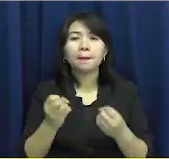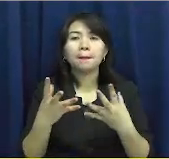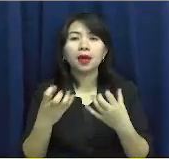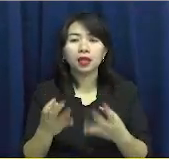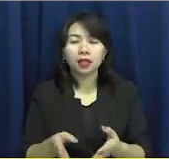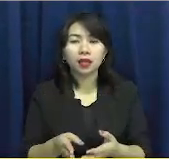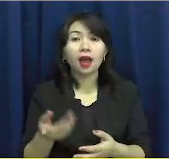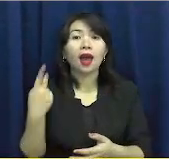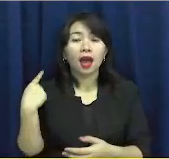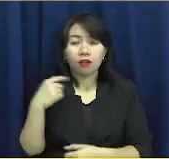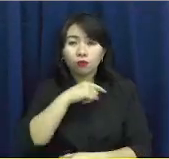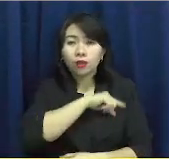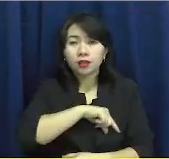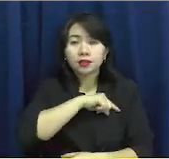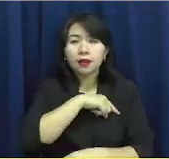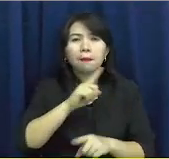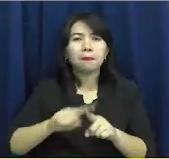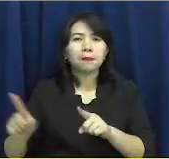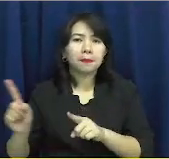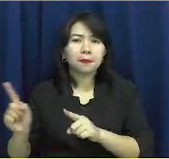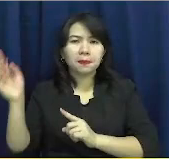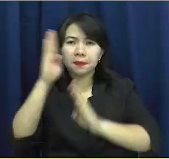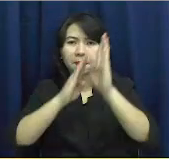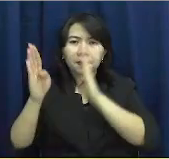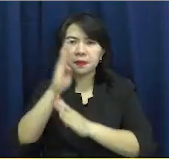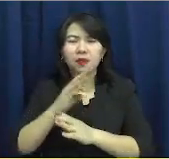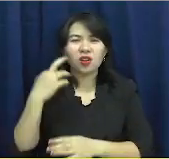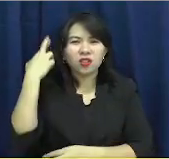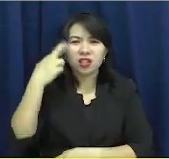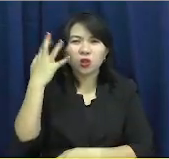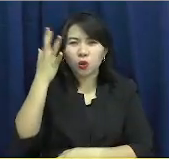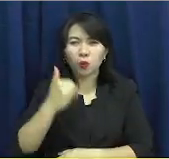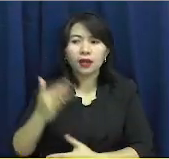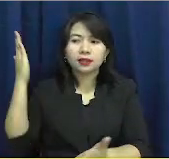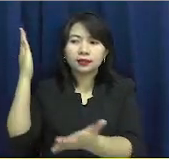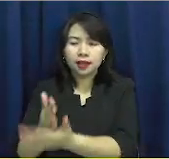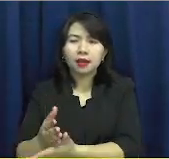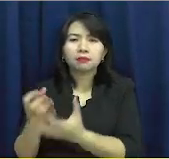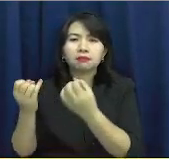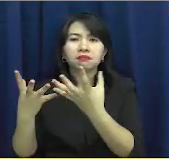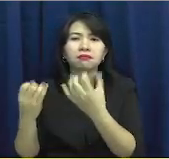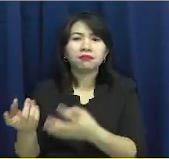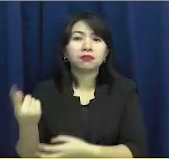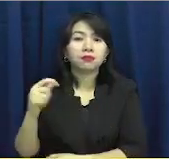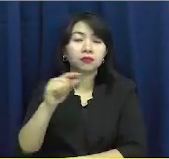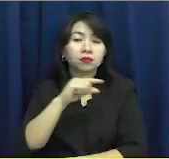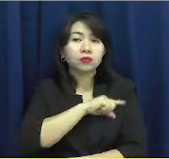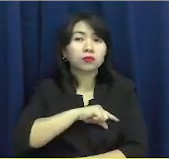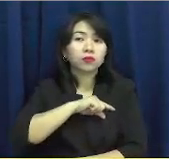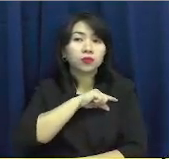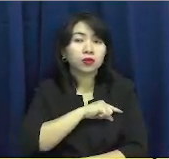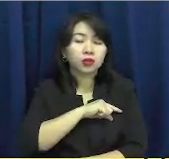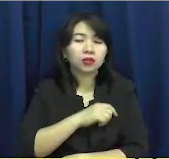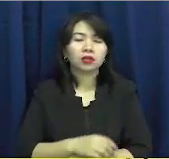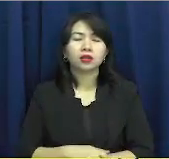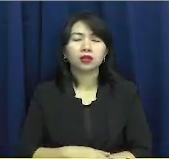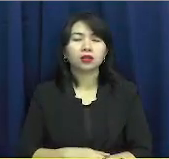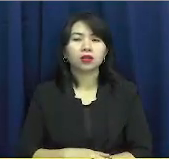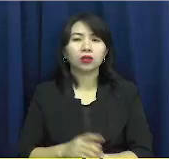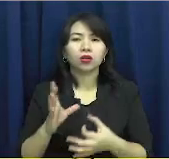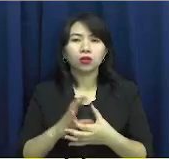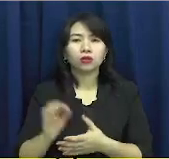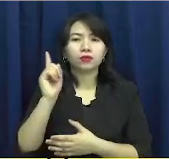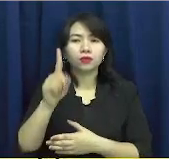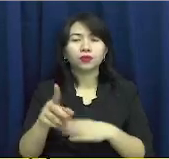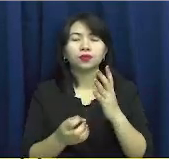Right. Pero ang problema, kaya naihinder yung pagdami, yung quality na quantity, na paglago ng